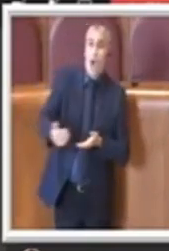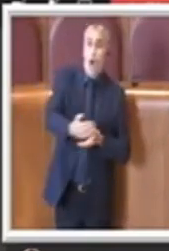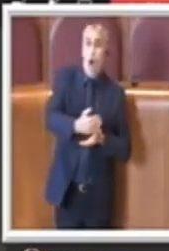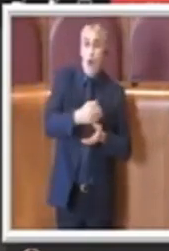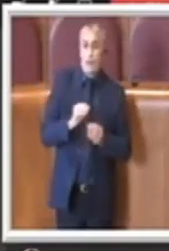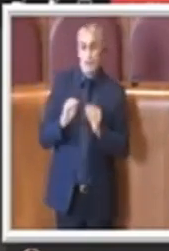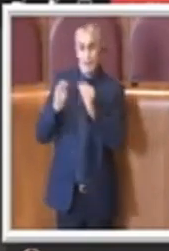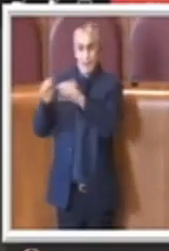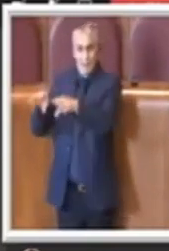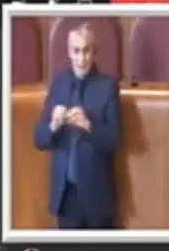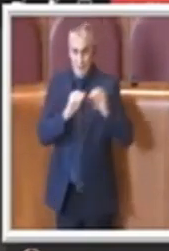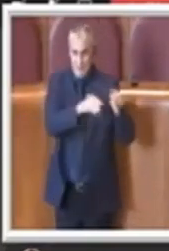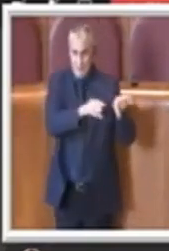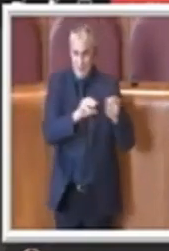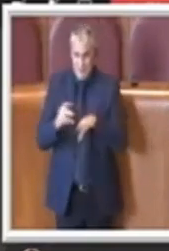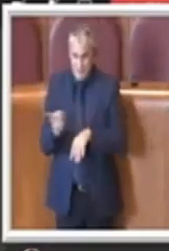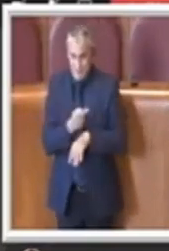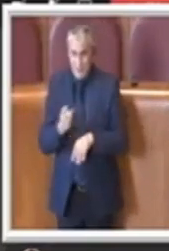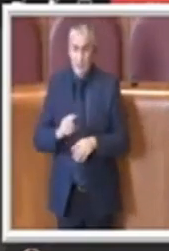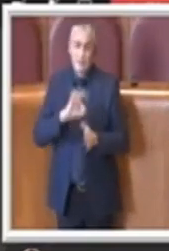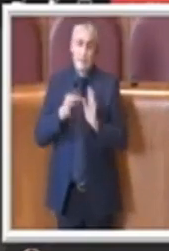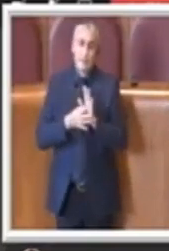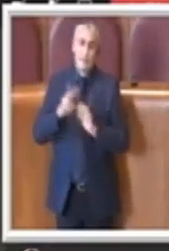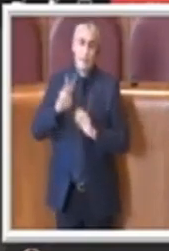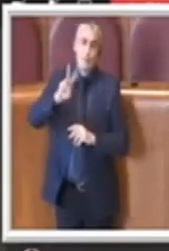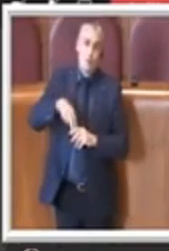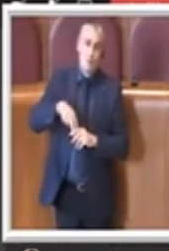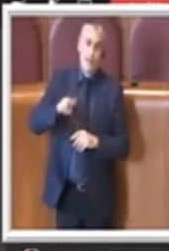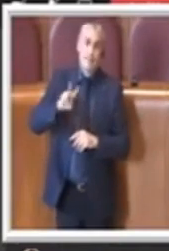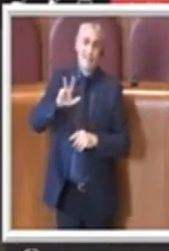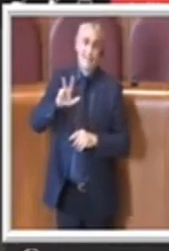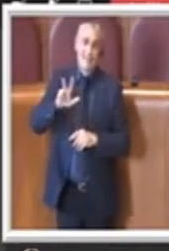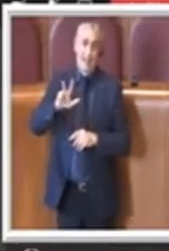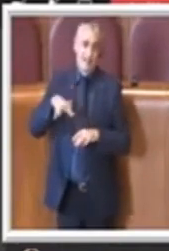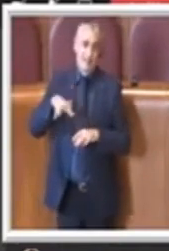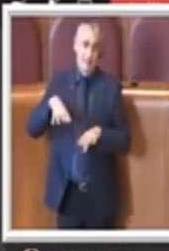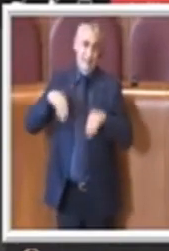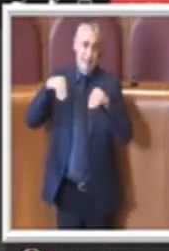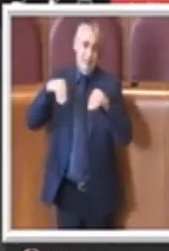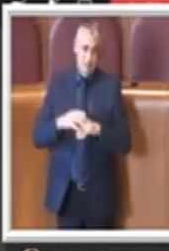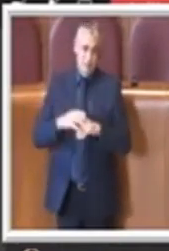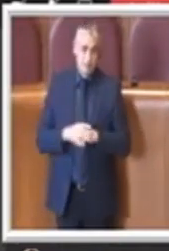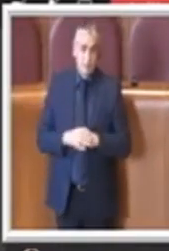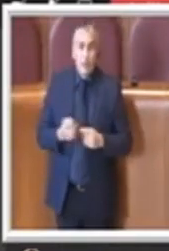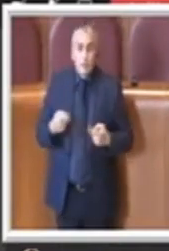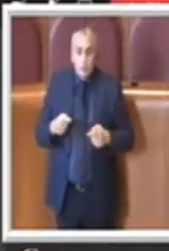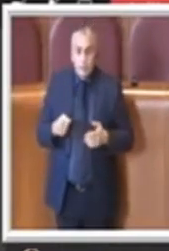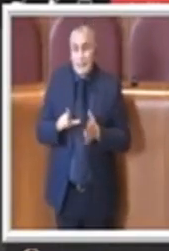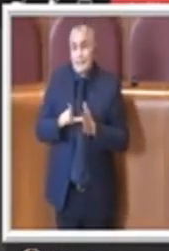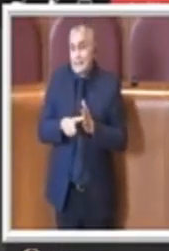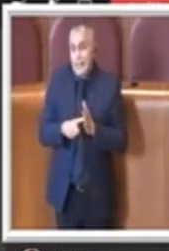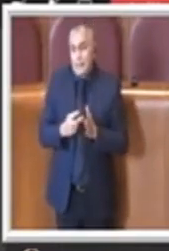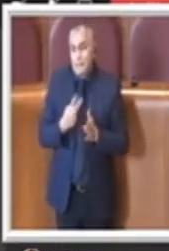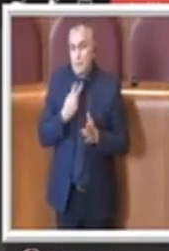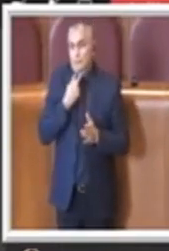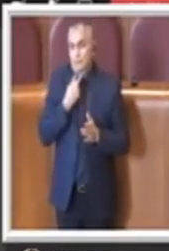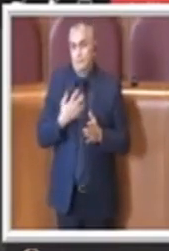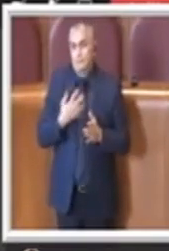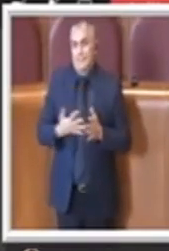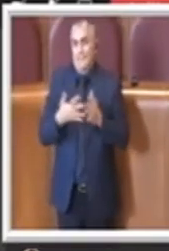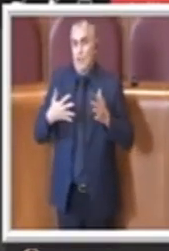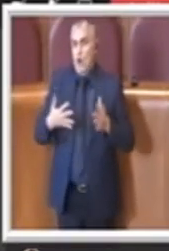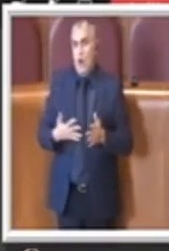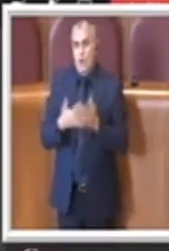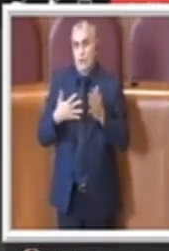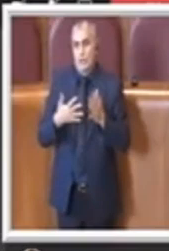nel 2023 probabilmente inizio 2000 23 questo per dire la difficoltà che si è trovato anche a roma